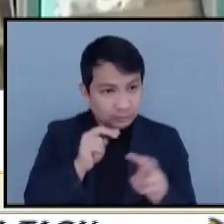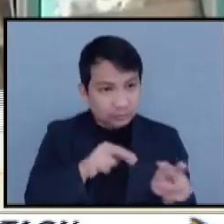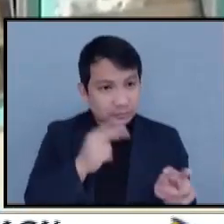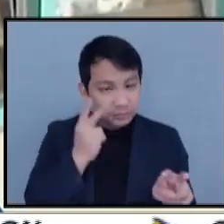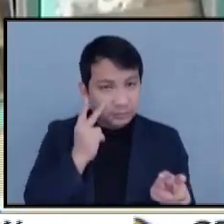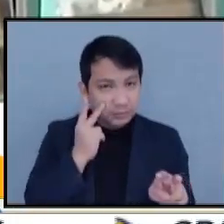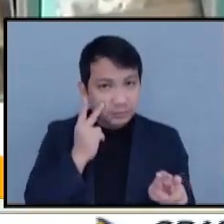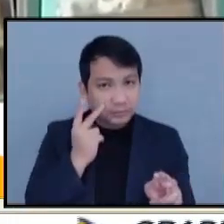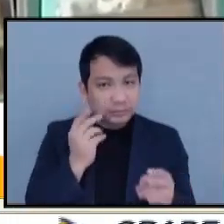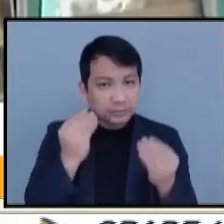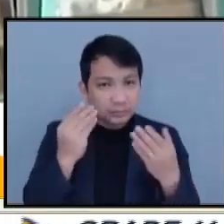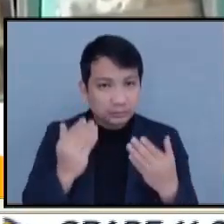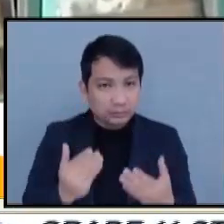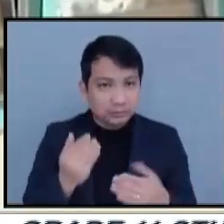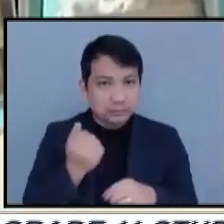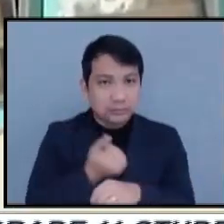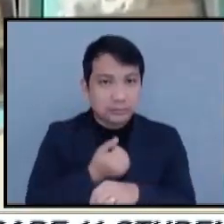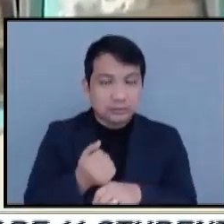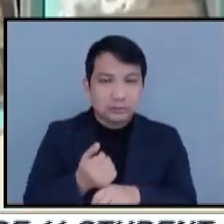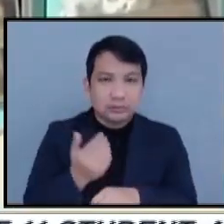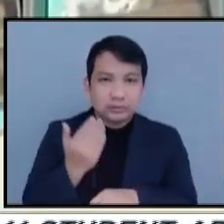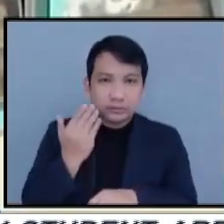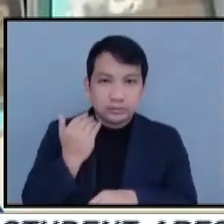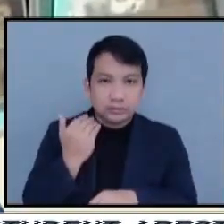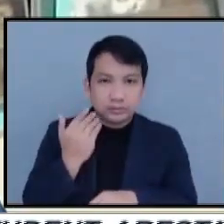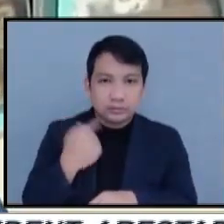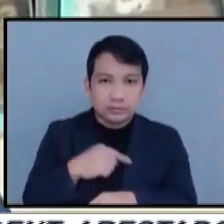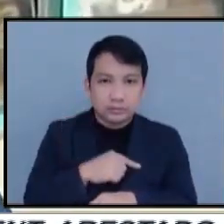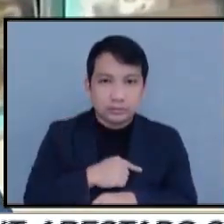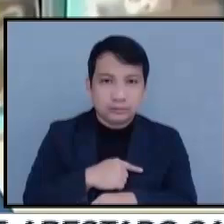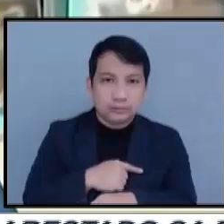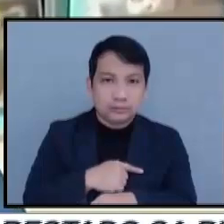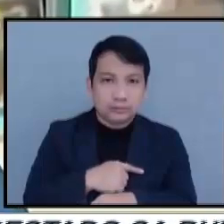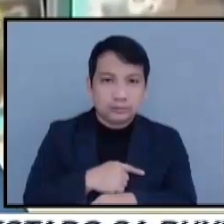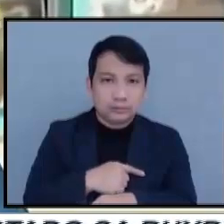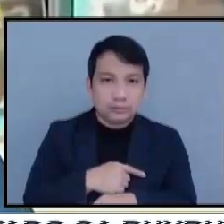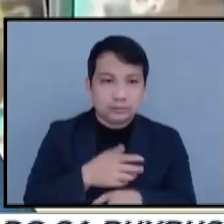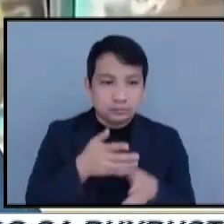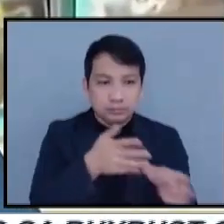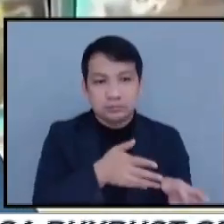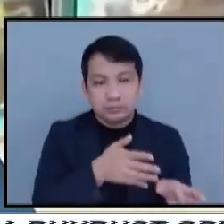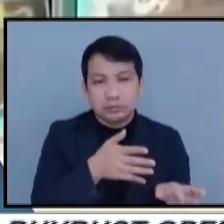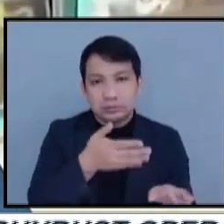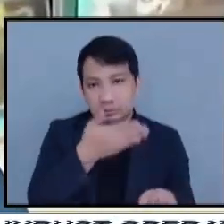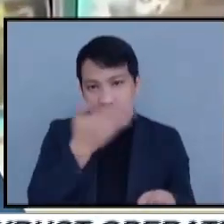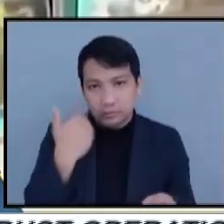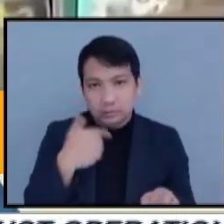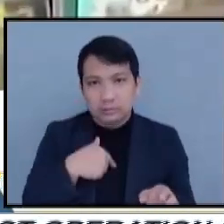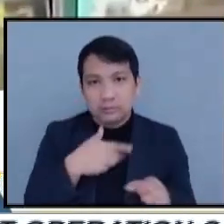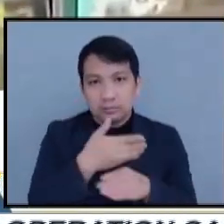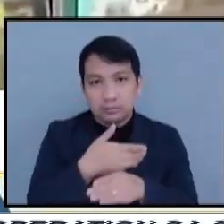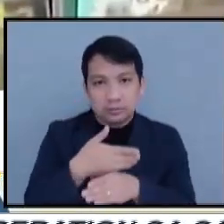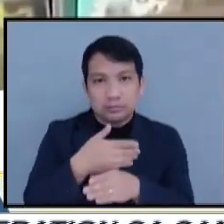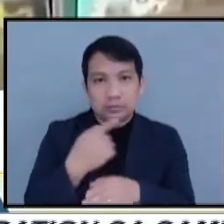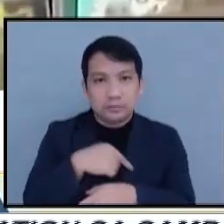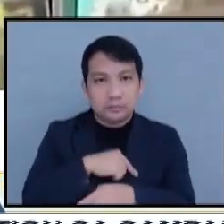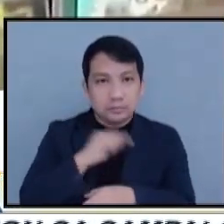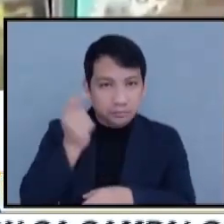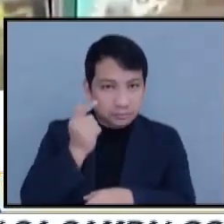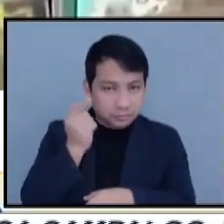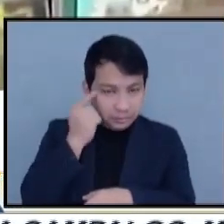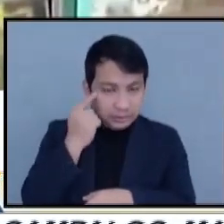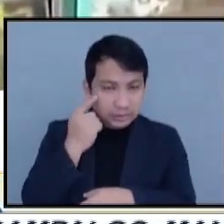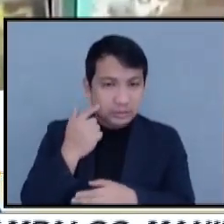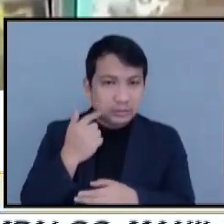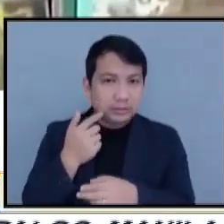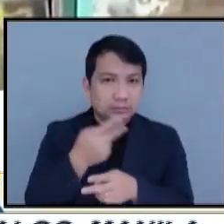mga teacher. Kasi parang nalipasan na kami ng panahon na kung saan dapat pangalagaan din sana ng gobyerno yung kapakanan